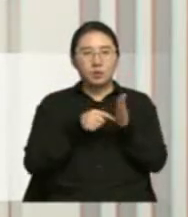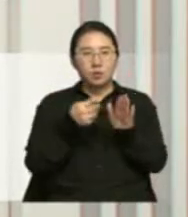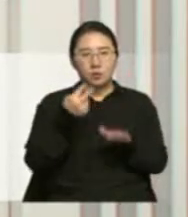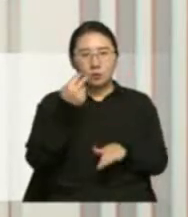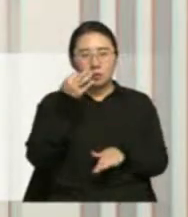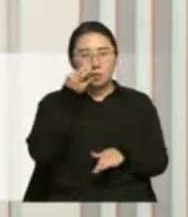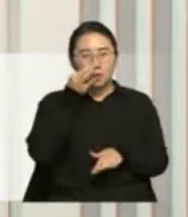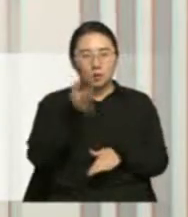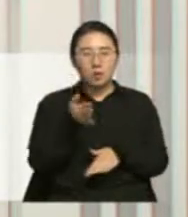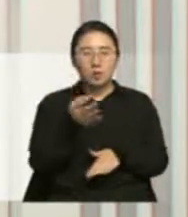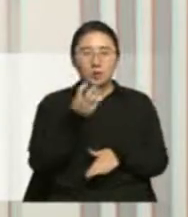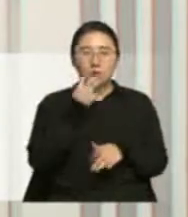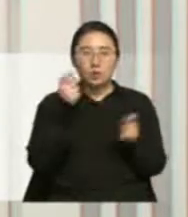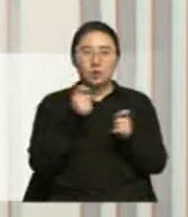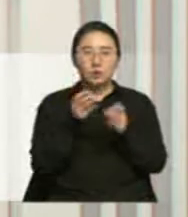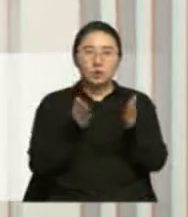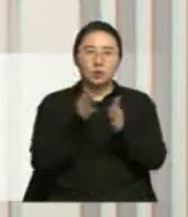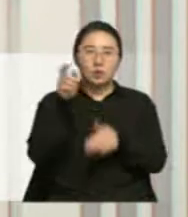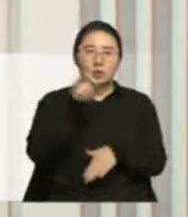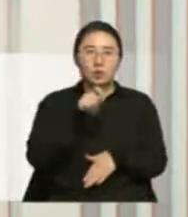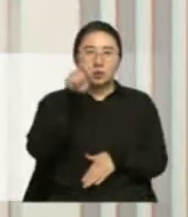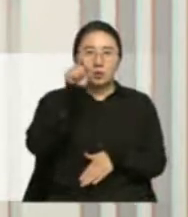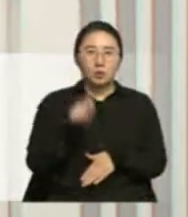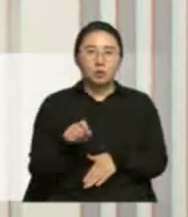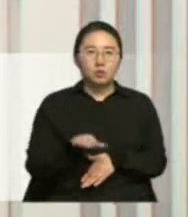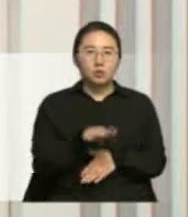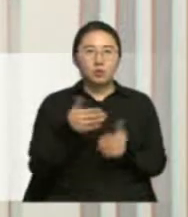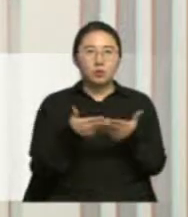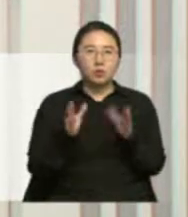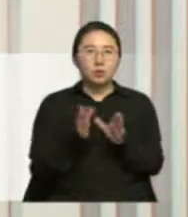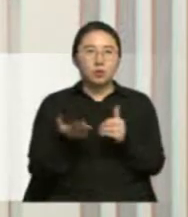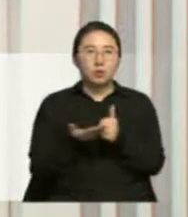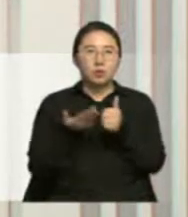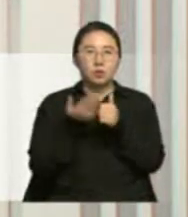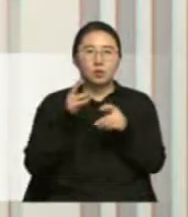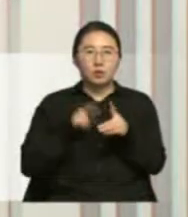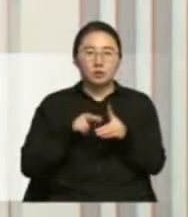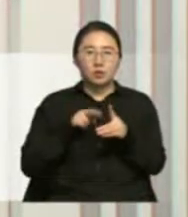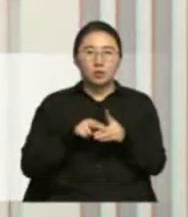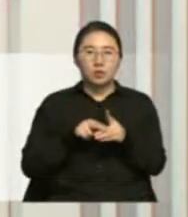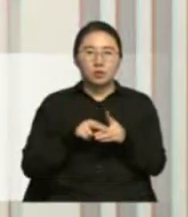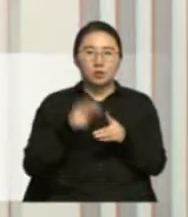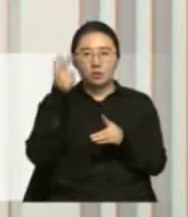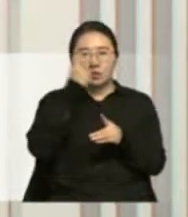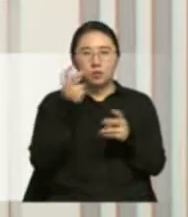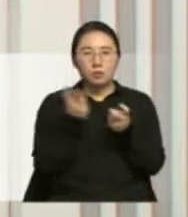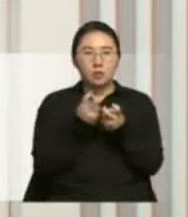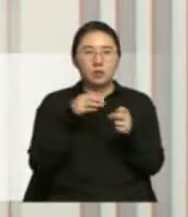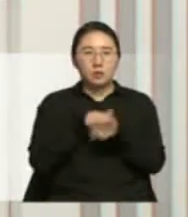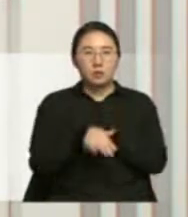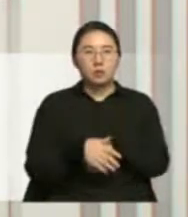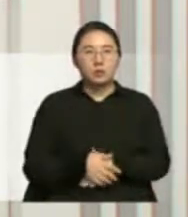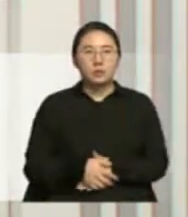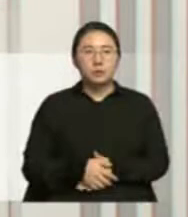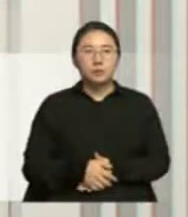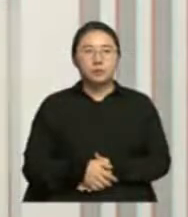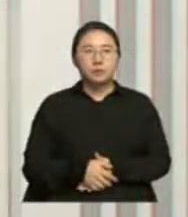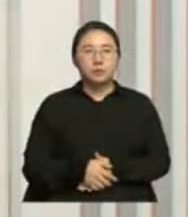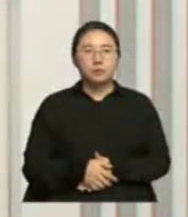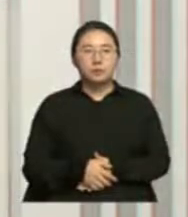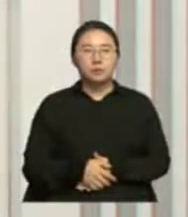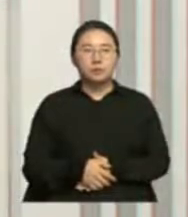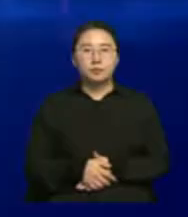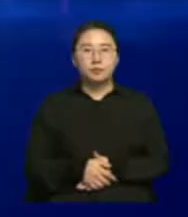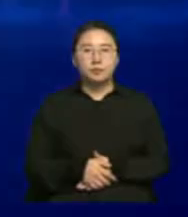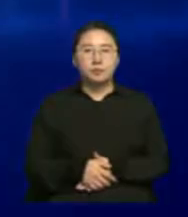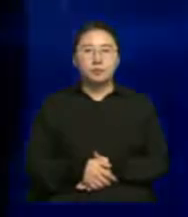선보였습니다. 서울시와 자치구가 함께 진행하고 있는 우리 동네 키움 센터에 중구의 돌봄 운영 방식을 접목했습니다. 지혁배